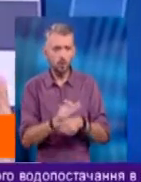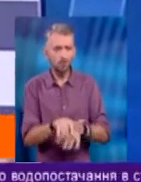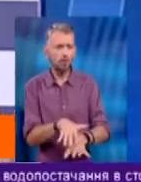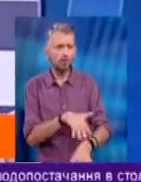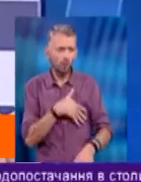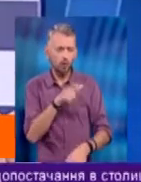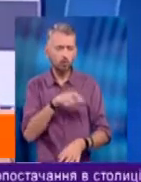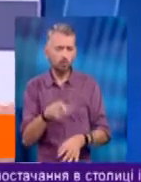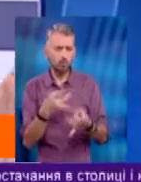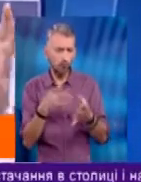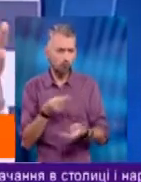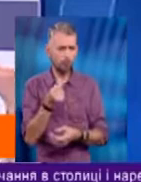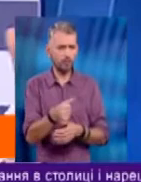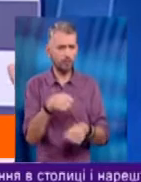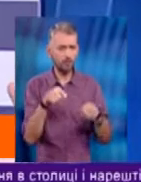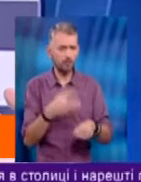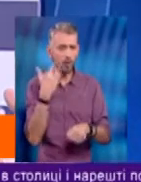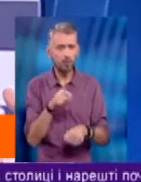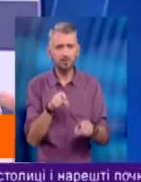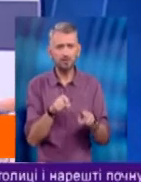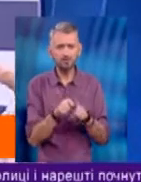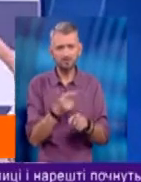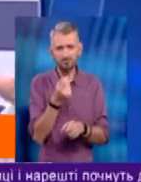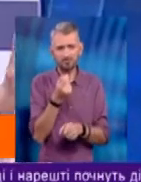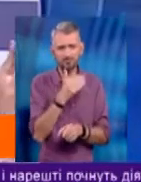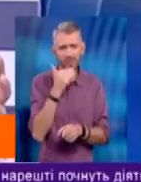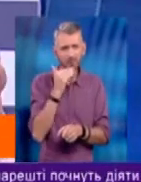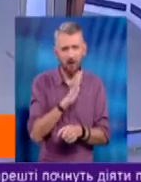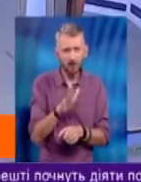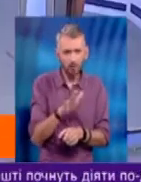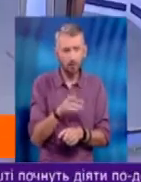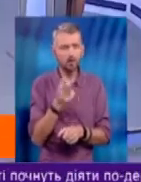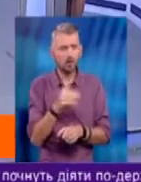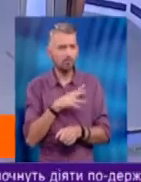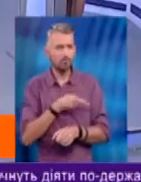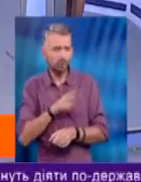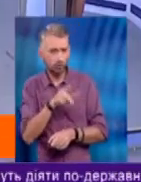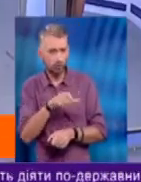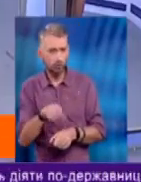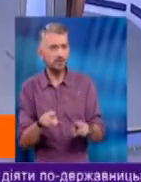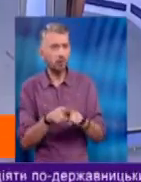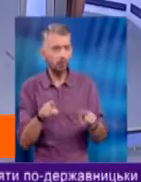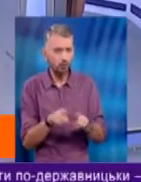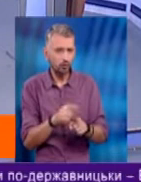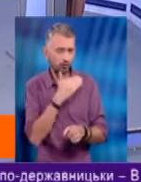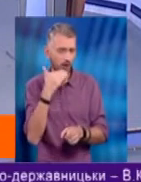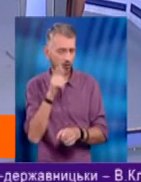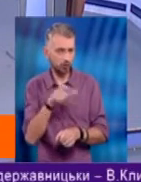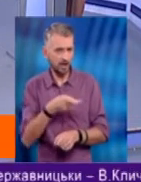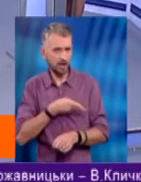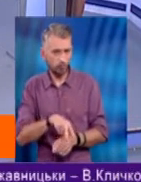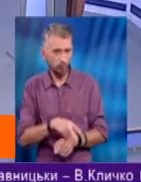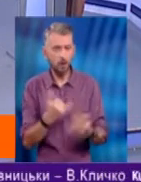просто купували права. І коли їх було не так багато на дорогах, там гинули люди, але все одно у нас дуже велика кількість, весь час гинула. А